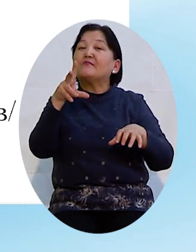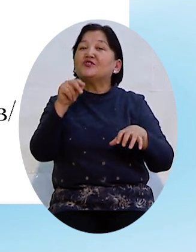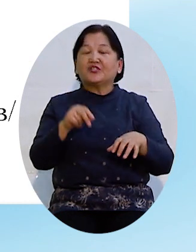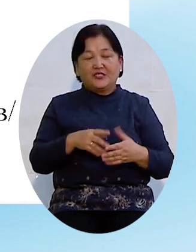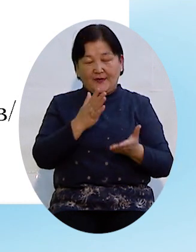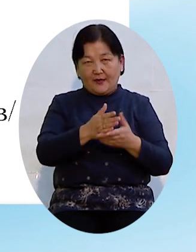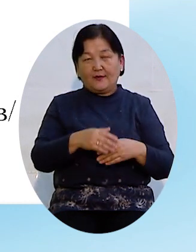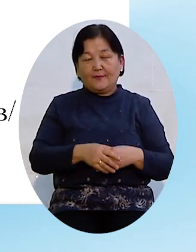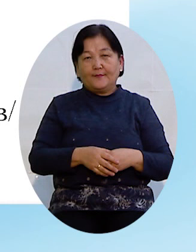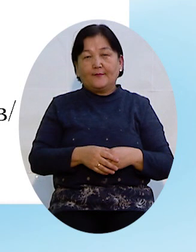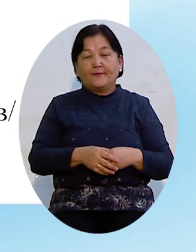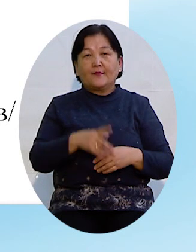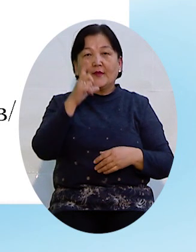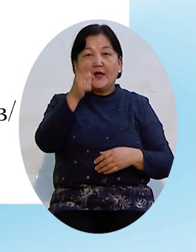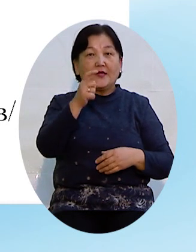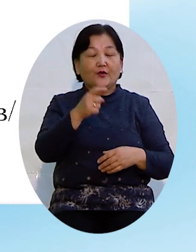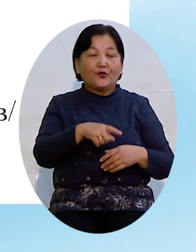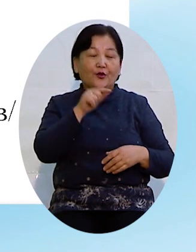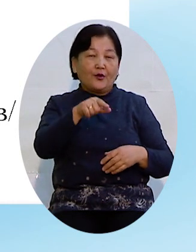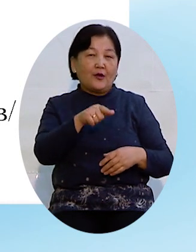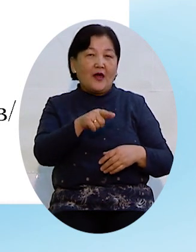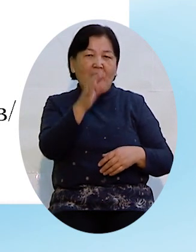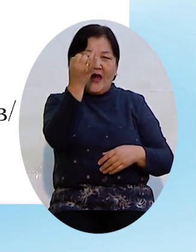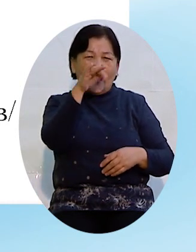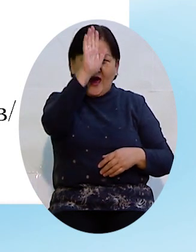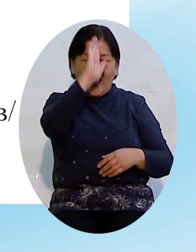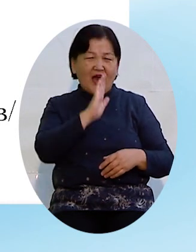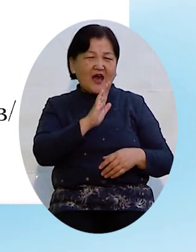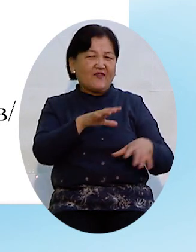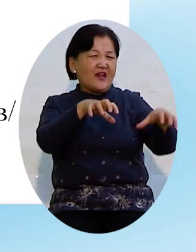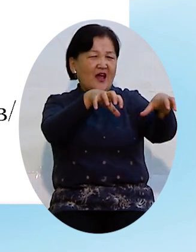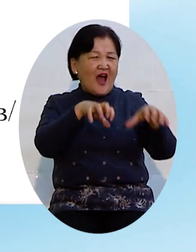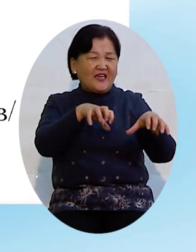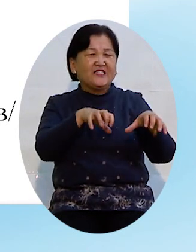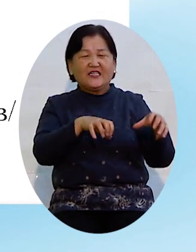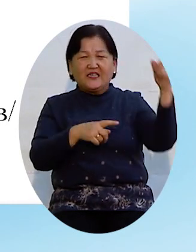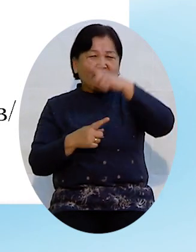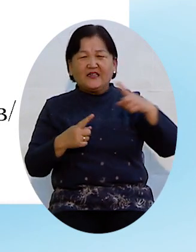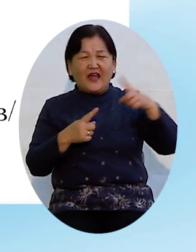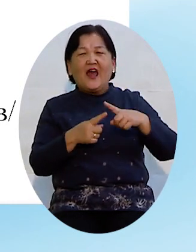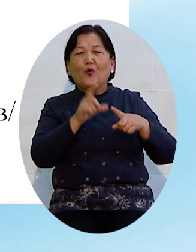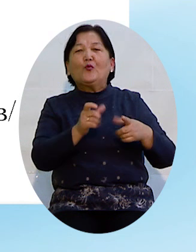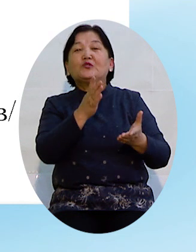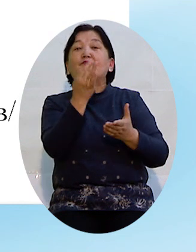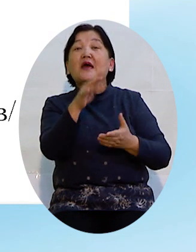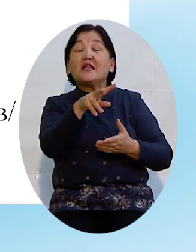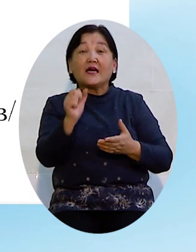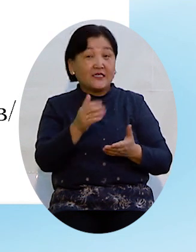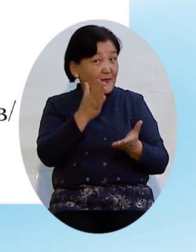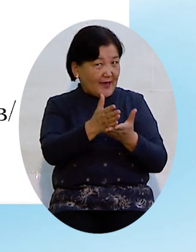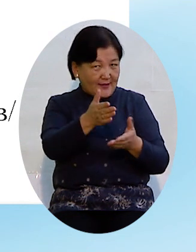За тэгвэл их дотроо айхавтар гар чангтай ах дүүнэр байлаа гэж орсон